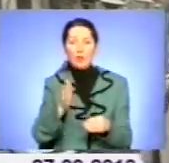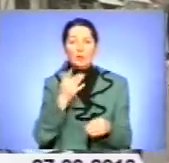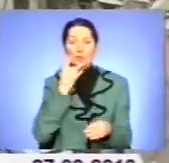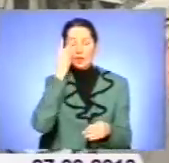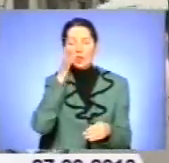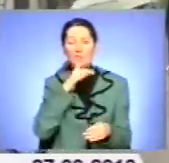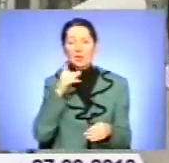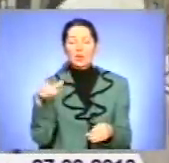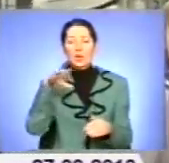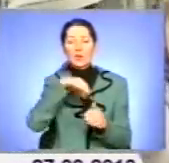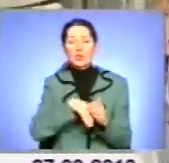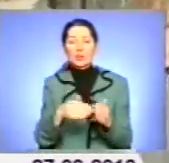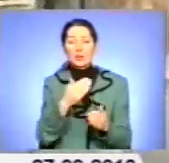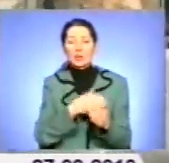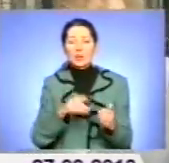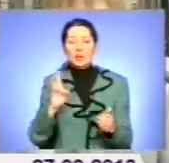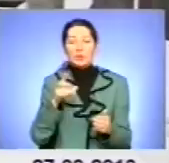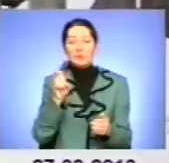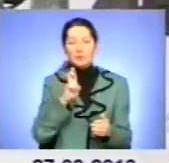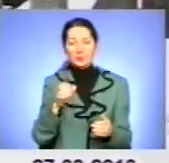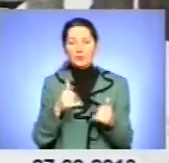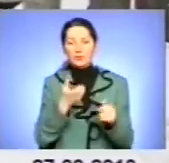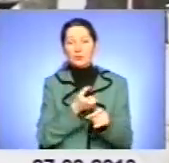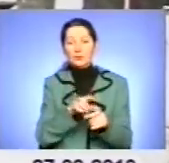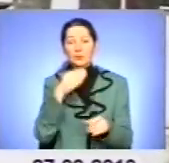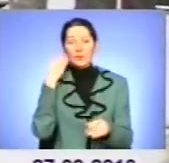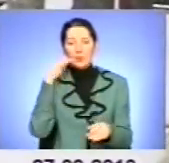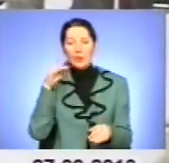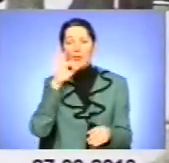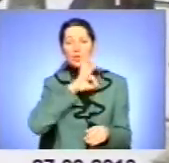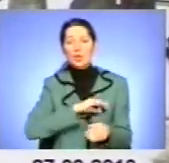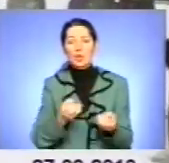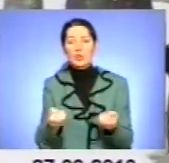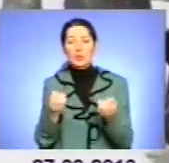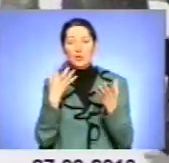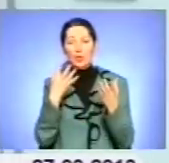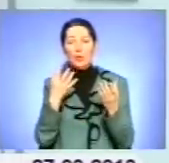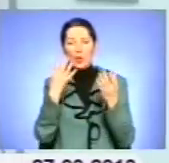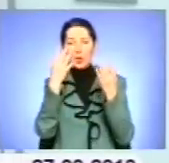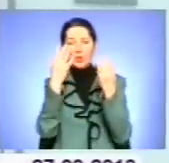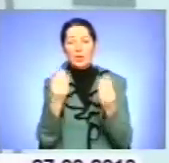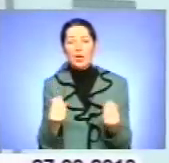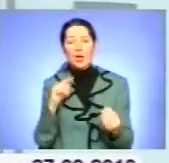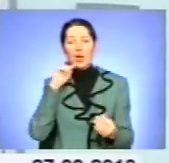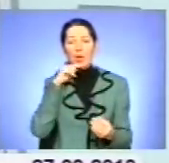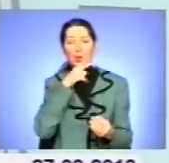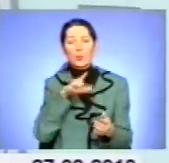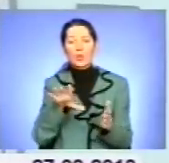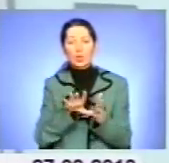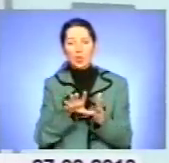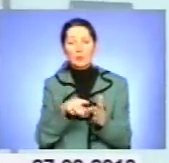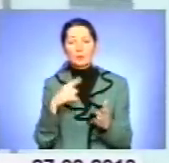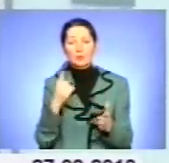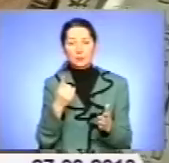час вводиться в останню неділю березня для більш ефективного використання світлового дня і економії електроенергії.